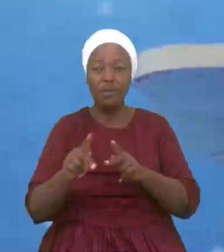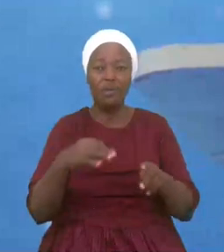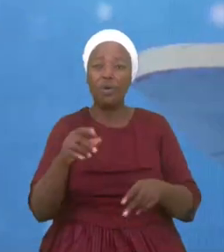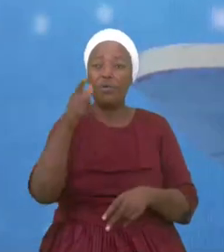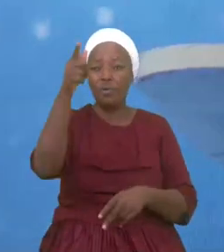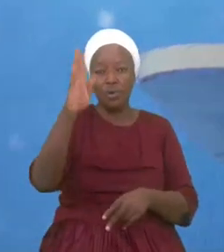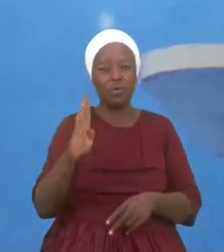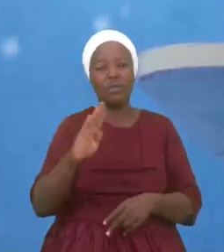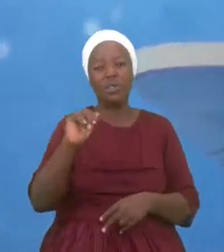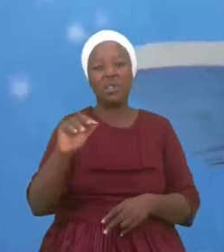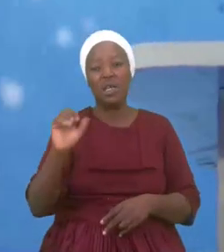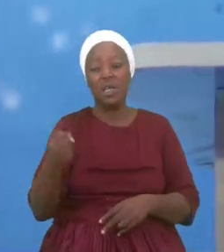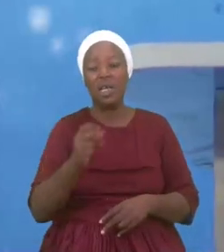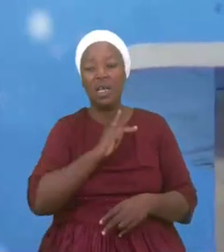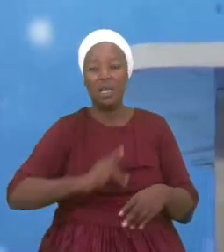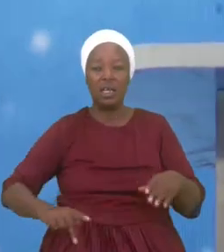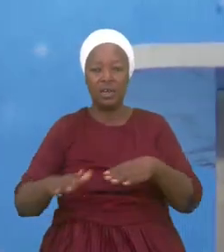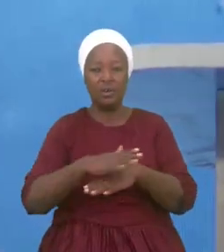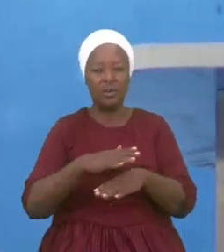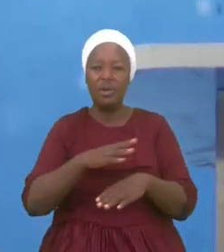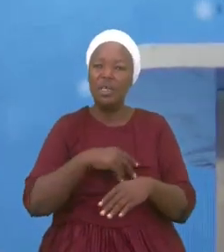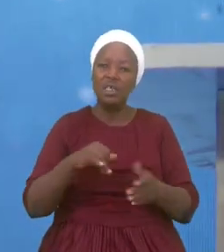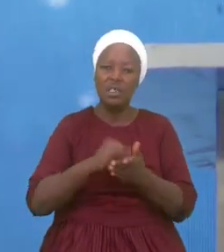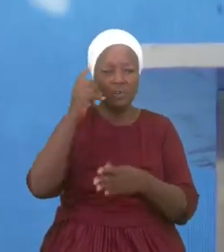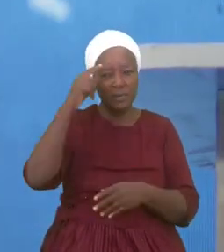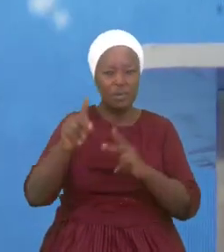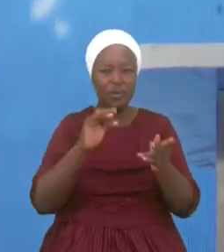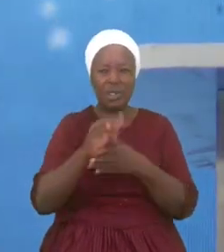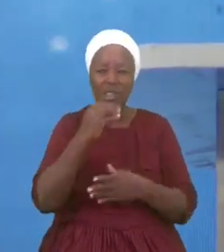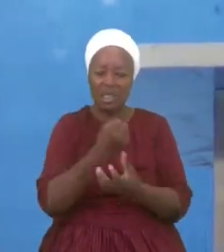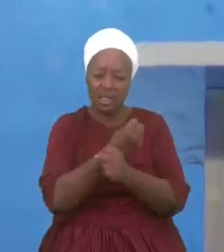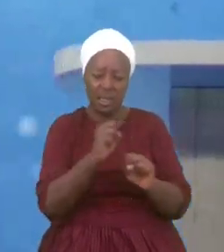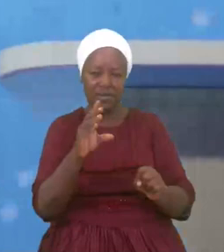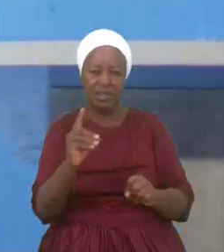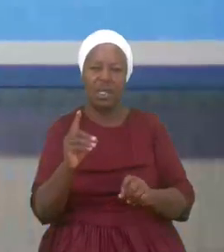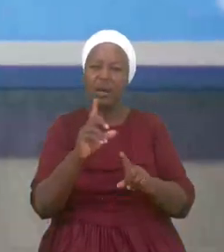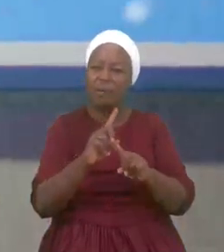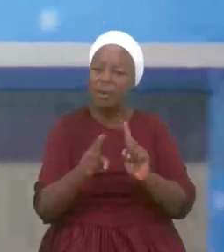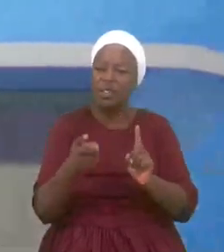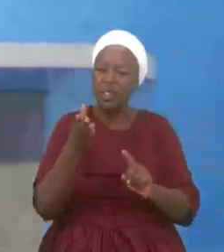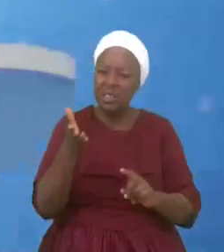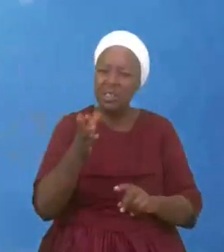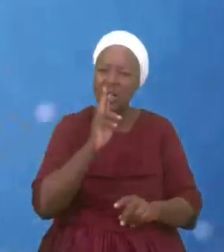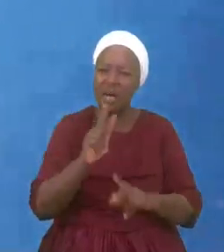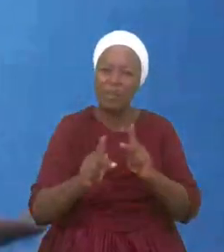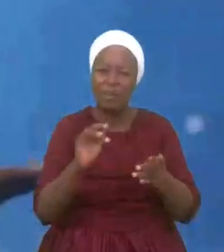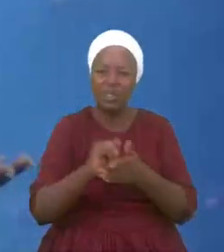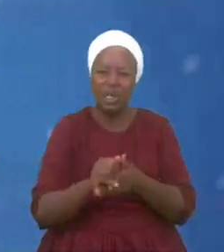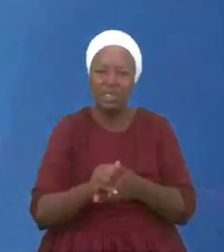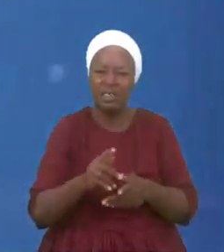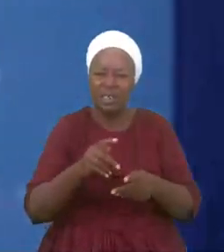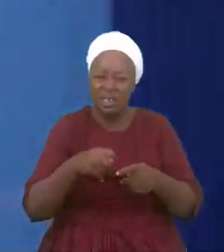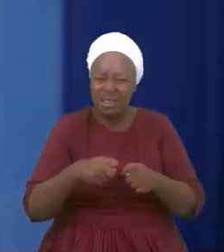on c'est pour les citoyens du Royaume de Dieu Sion c'est pour ceux qui sont rachetés